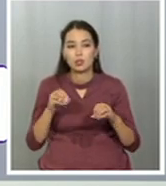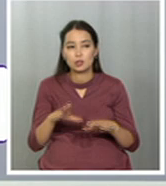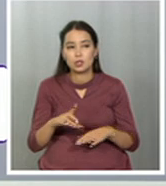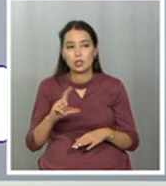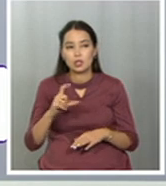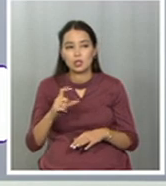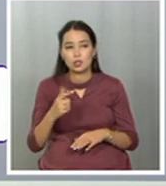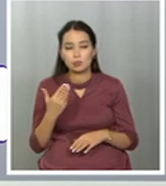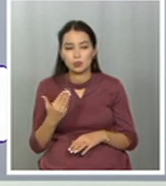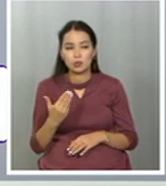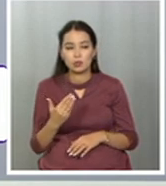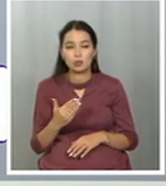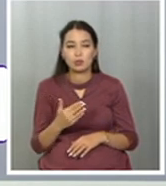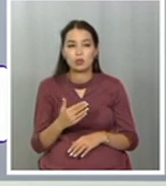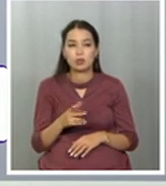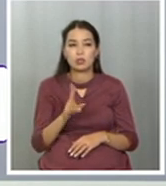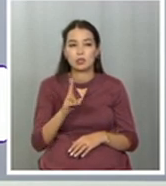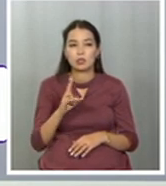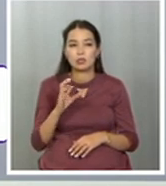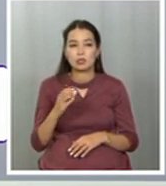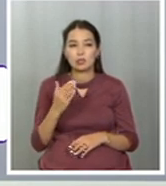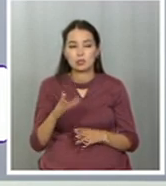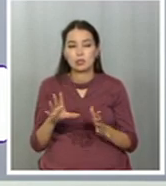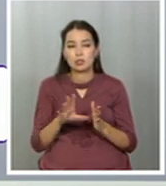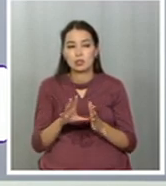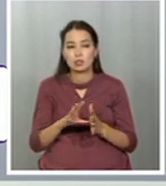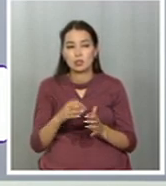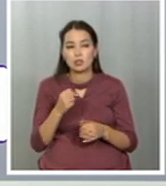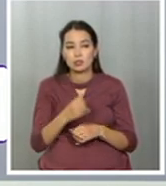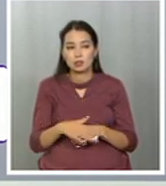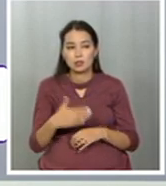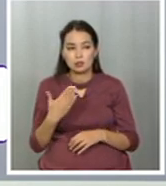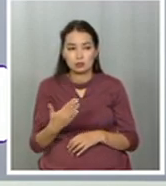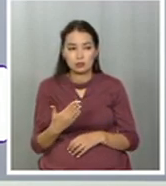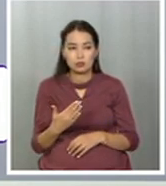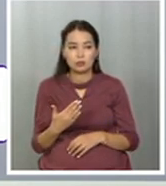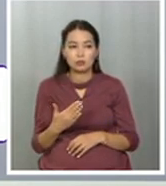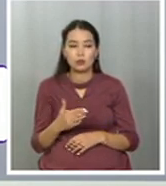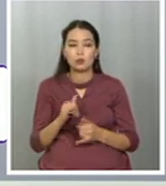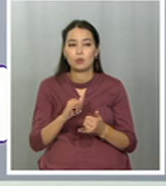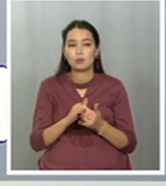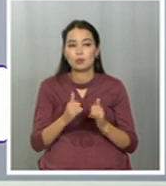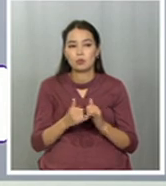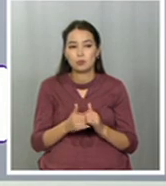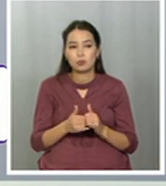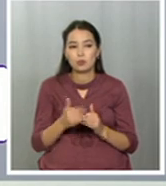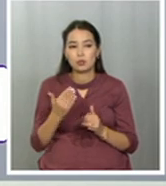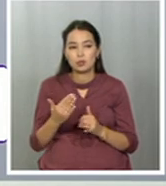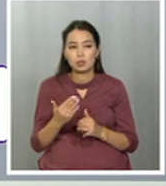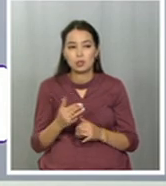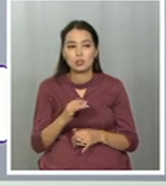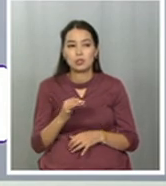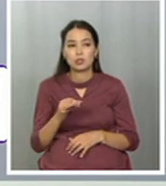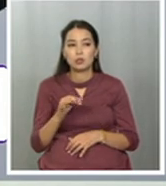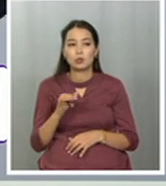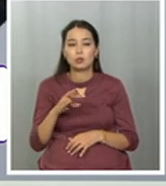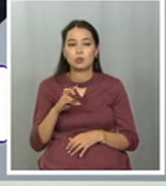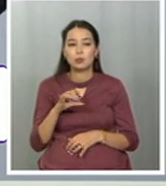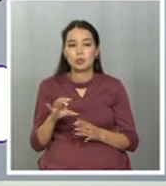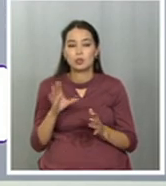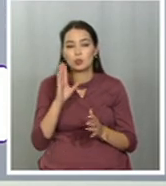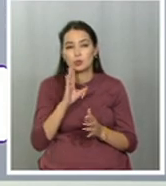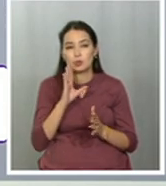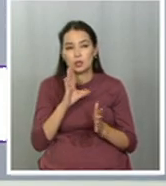Екібастұз қосалқы электр станциясы және Өскемен қосалқы электр станциясы және Үлбі су электр станциялары